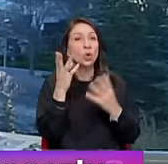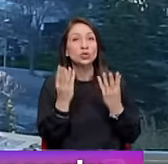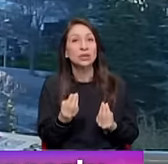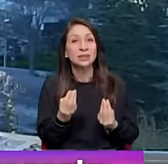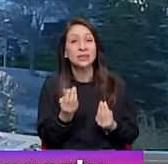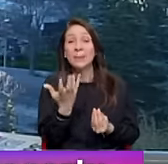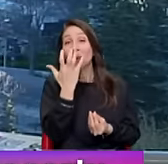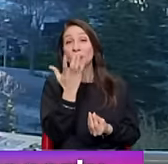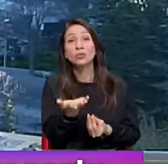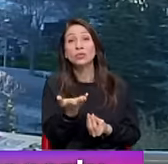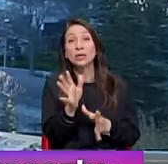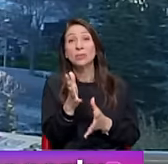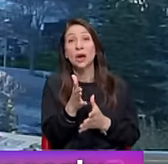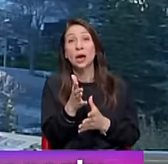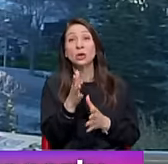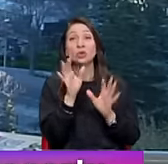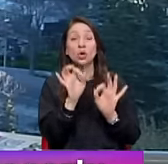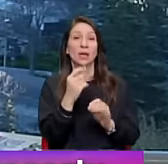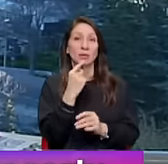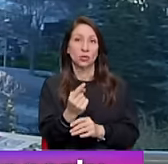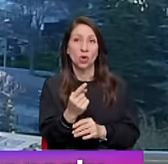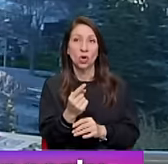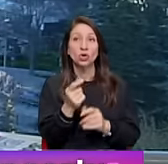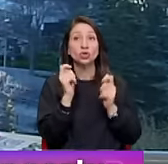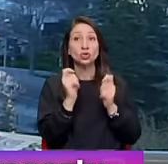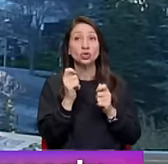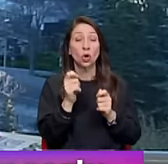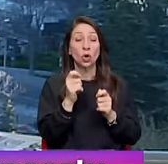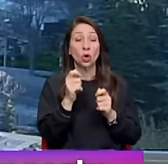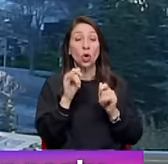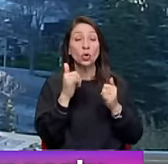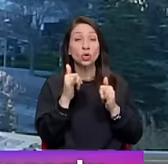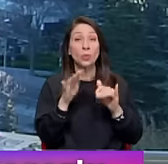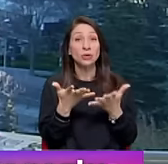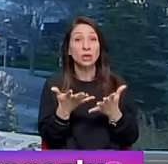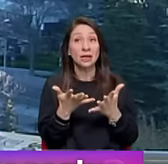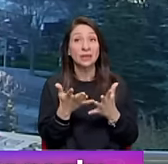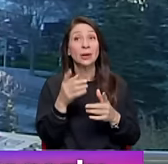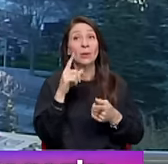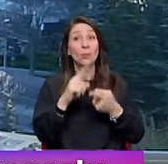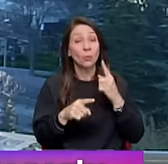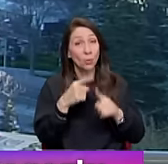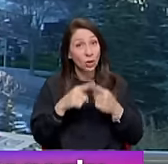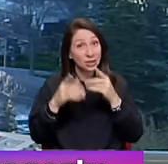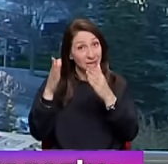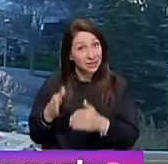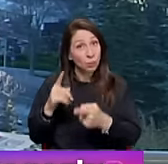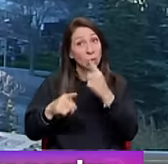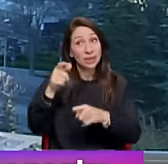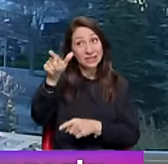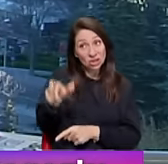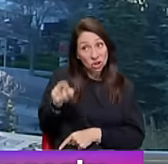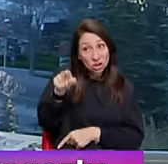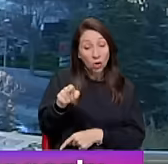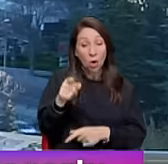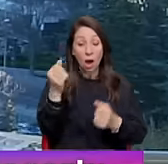olacaktı? Ne bekleniyordu acaba? Şöyle denilir, zor oyunu bozar. Siyaset, siyasetçi o